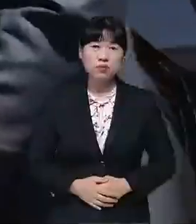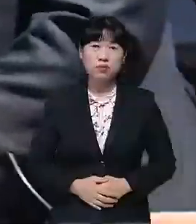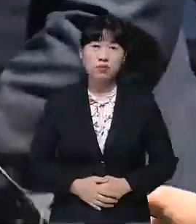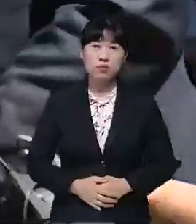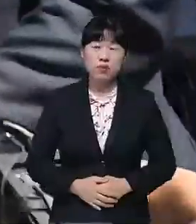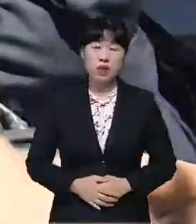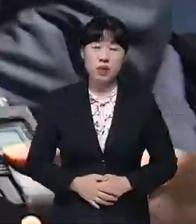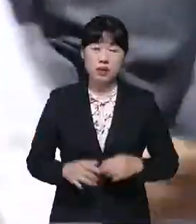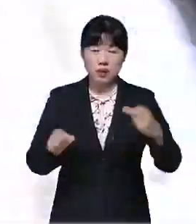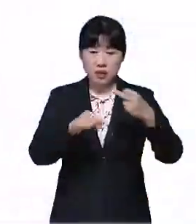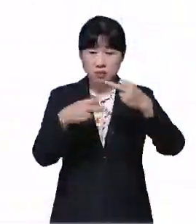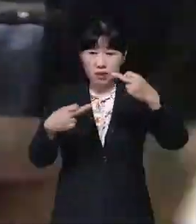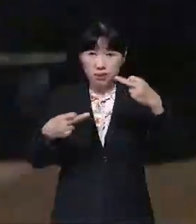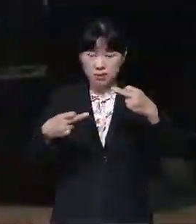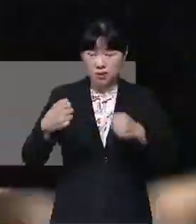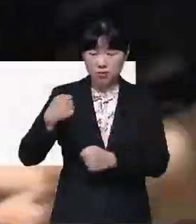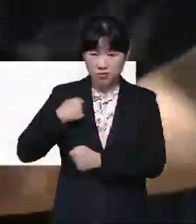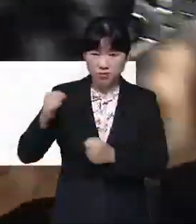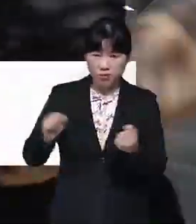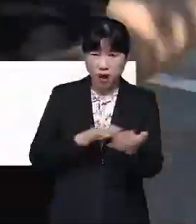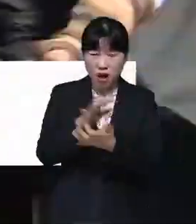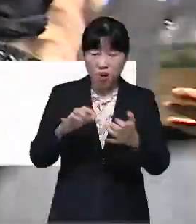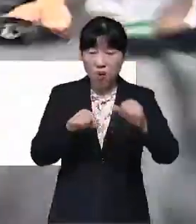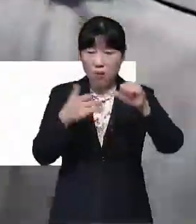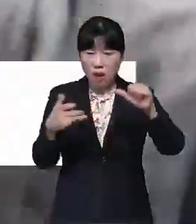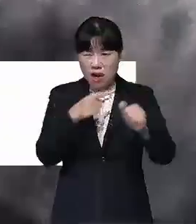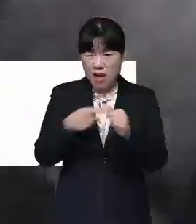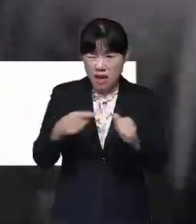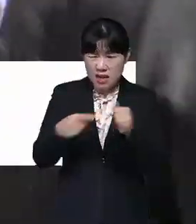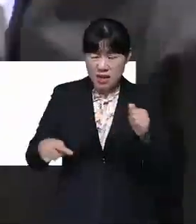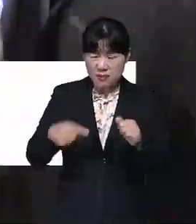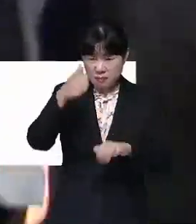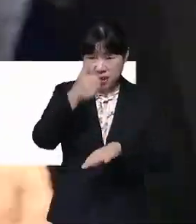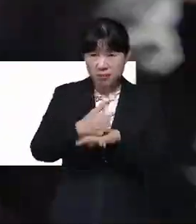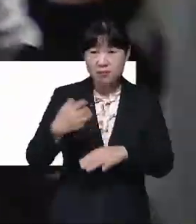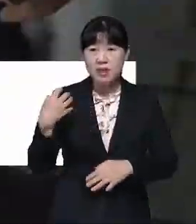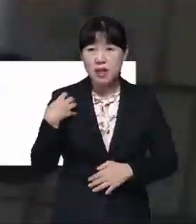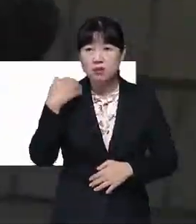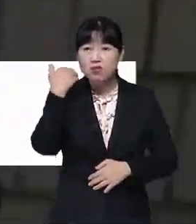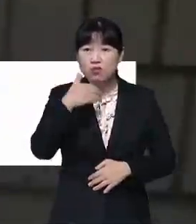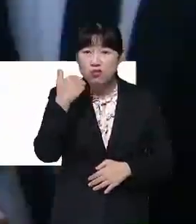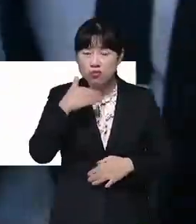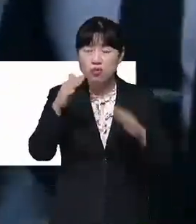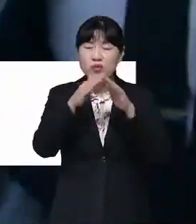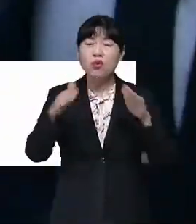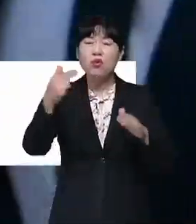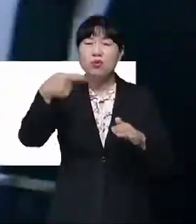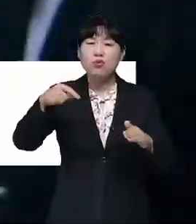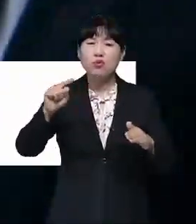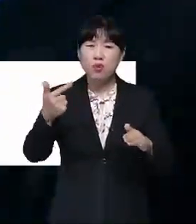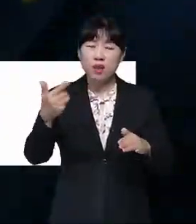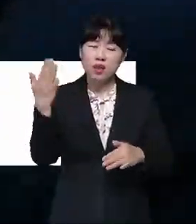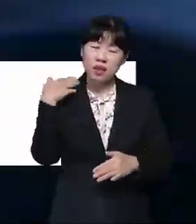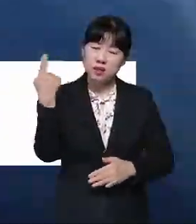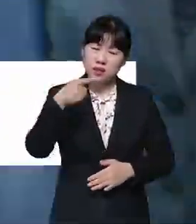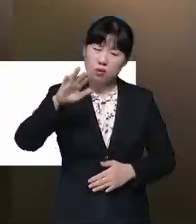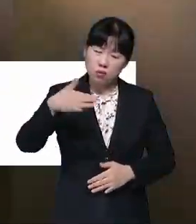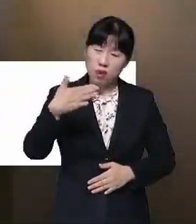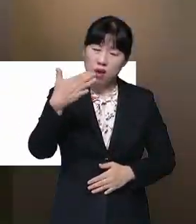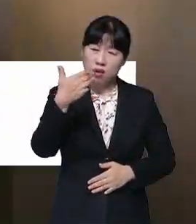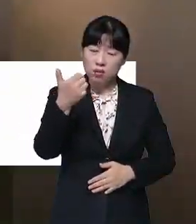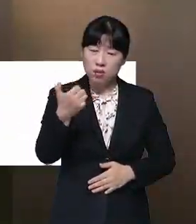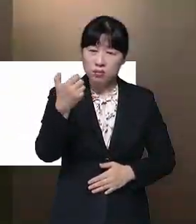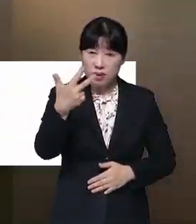12.12 군사 반란과 5.18 학살을 최종 책임자 전두환씨 지난 1997년